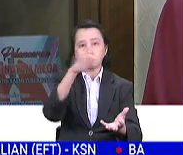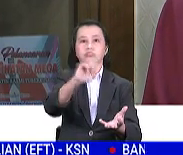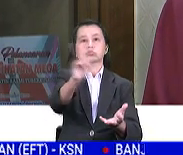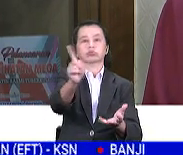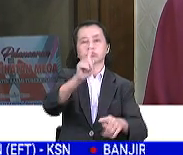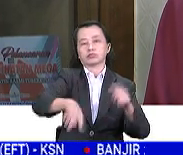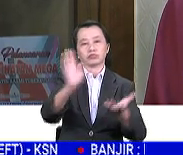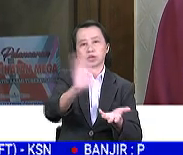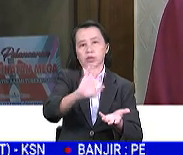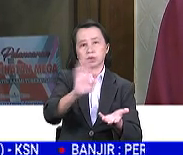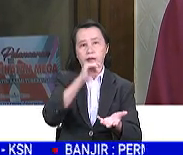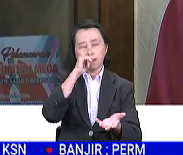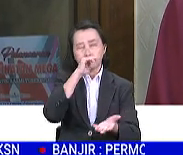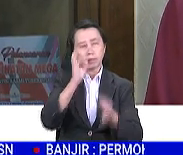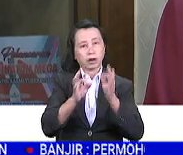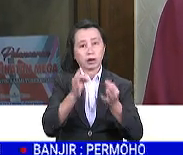kalau boleh kita nak